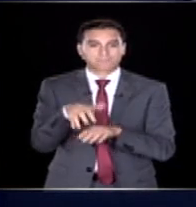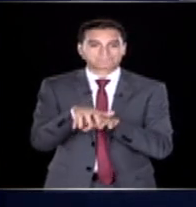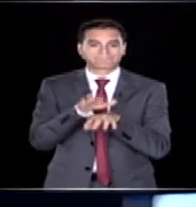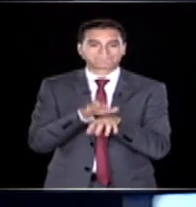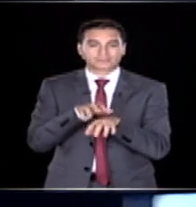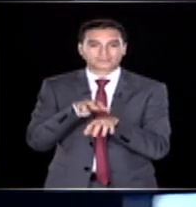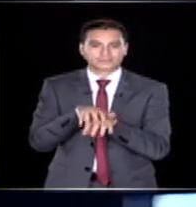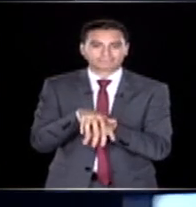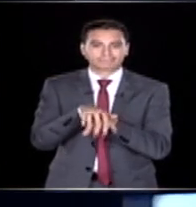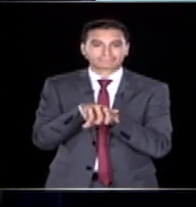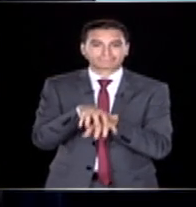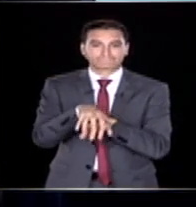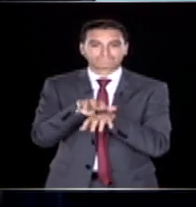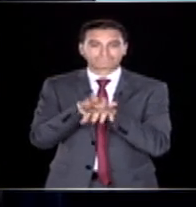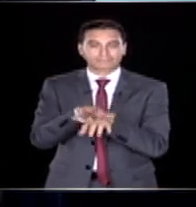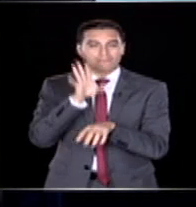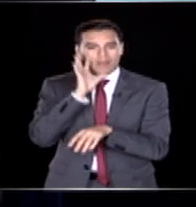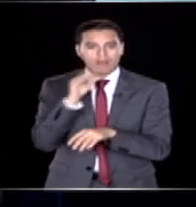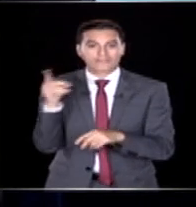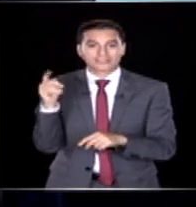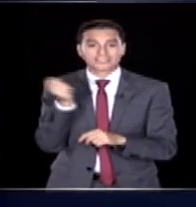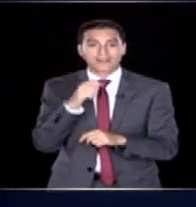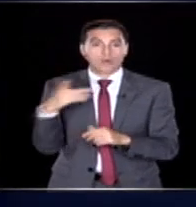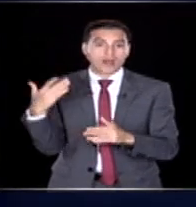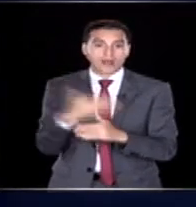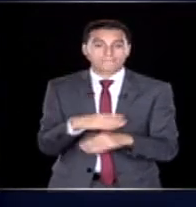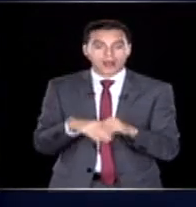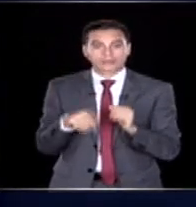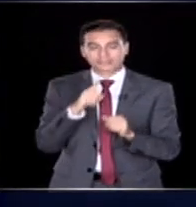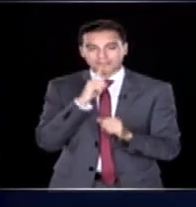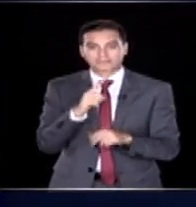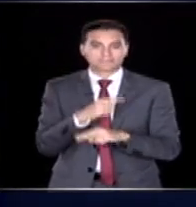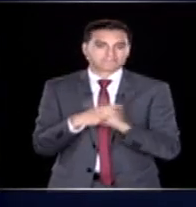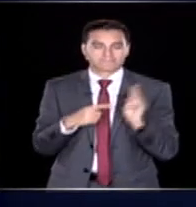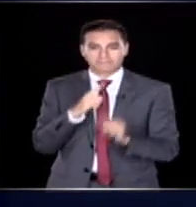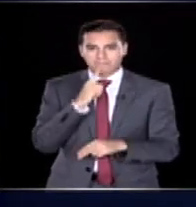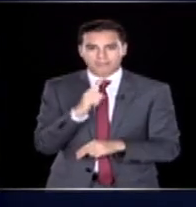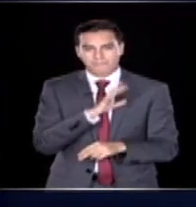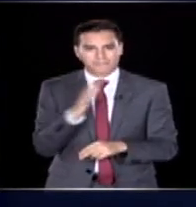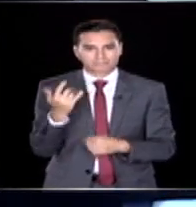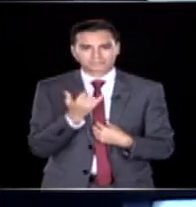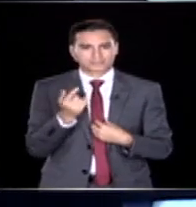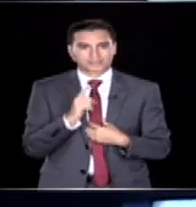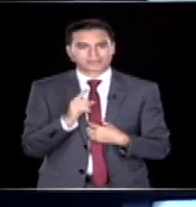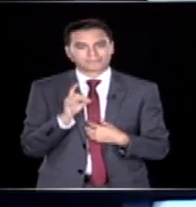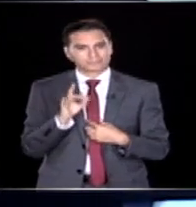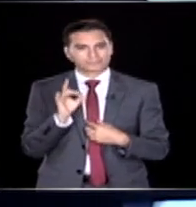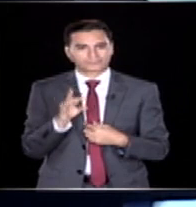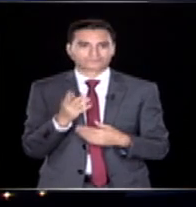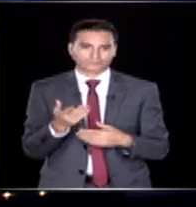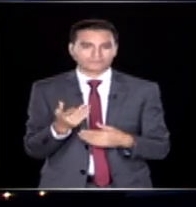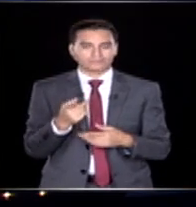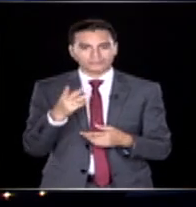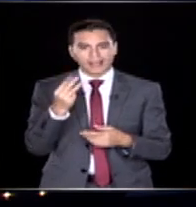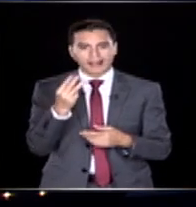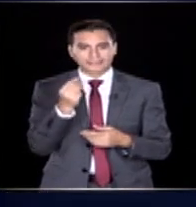عليك، لأن ساموراي كانوا بيحاولوا يدوسوا على البزر، ولكن عطية كان ليه رأي تاني. شكرا.